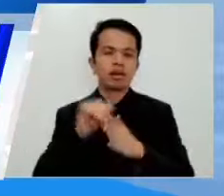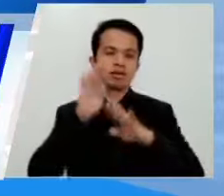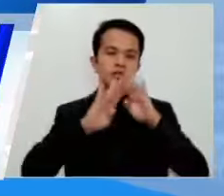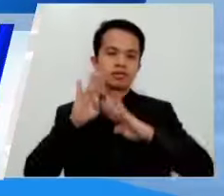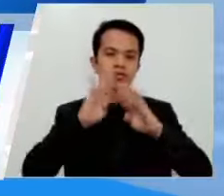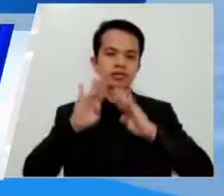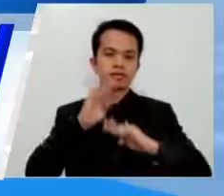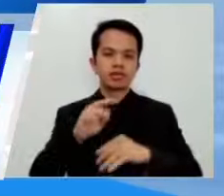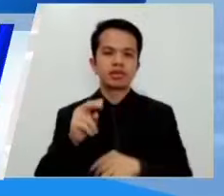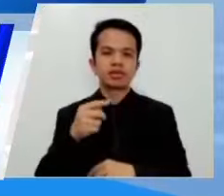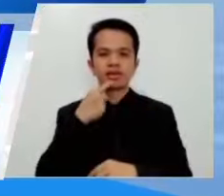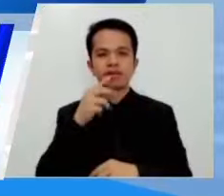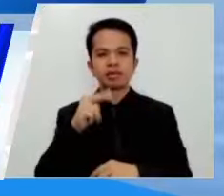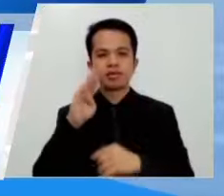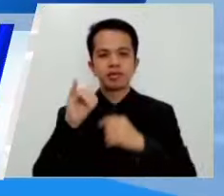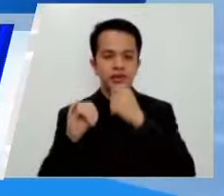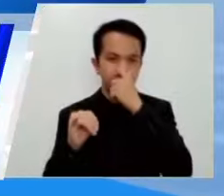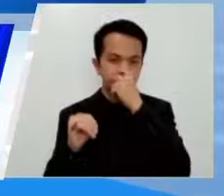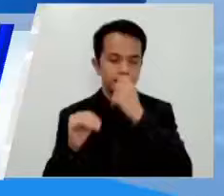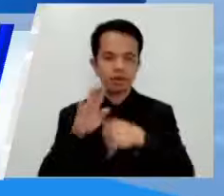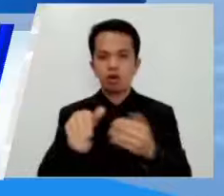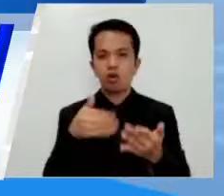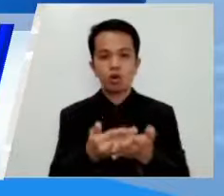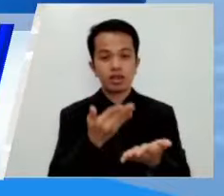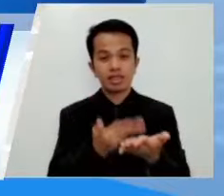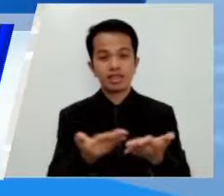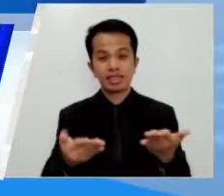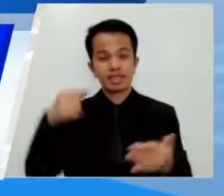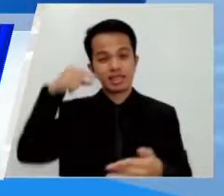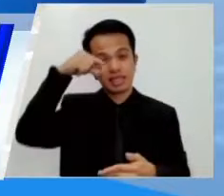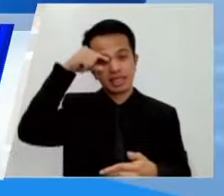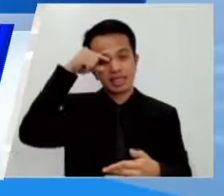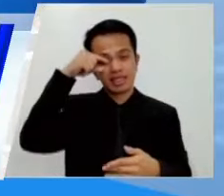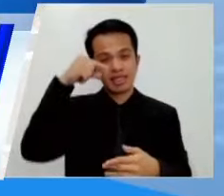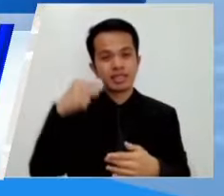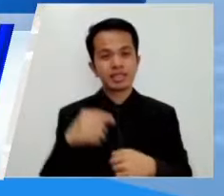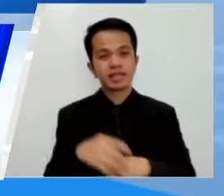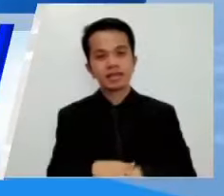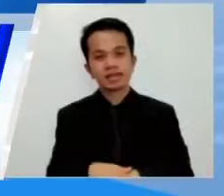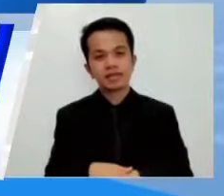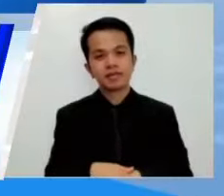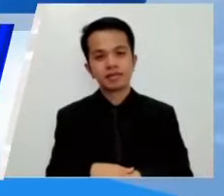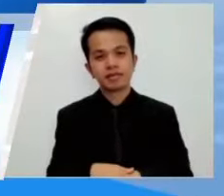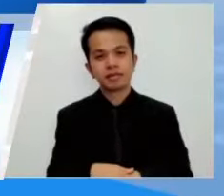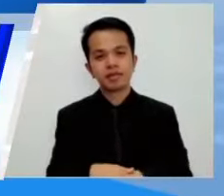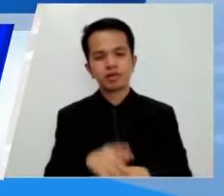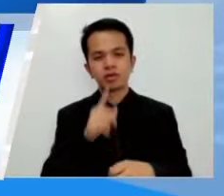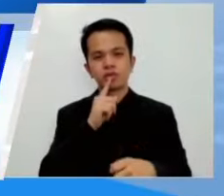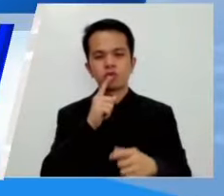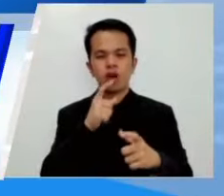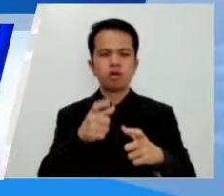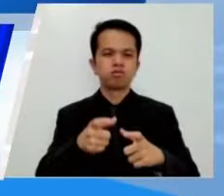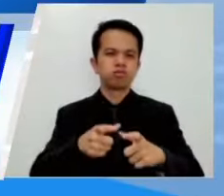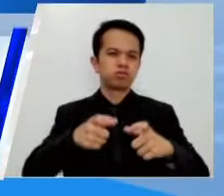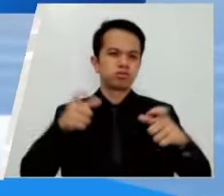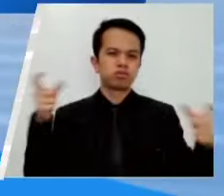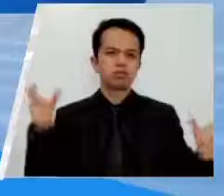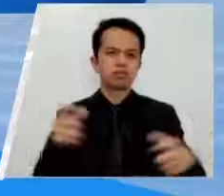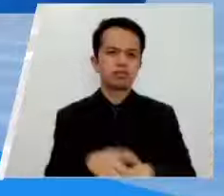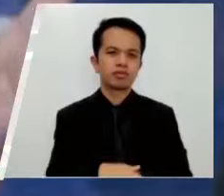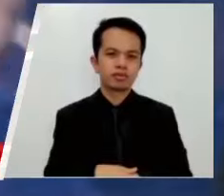NBI. Lahat ng mga properties ni Pastor Kibuloy ay malalawak at malalaki. Because of his